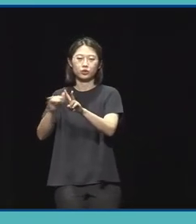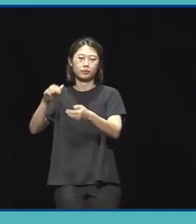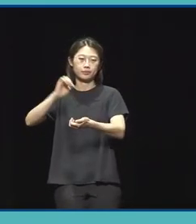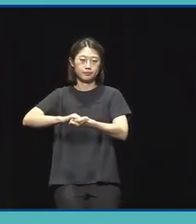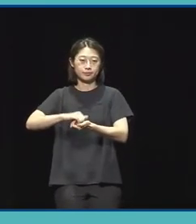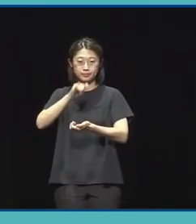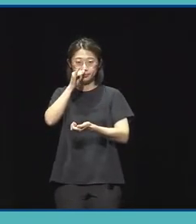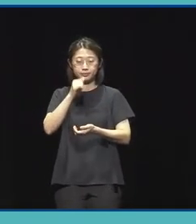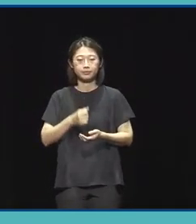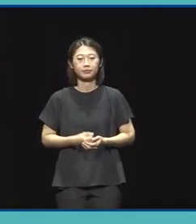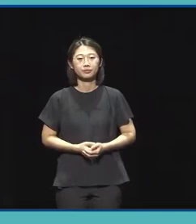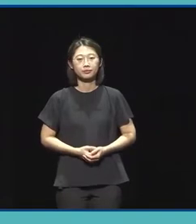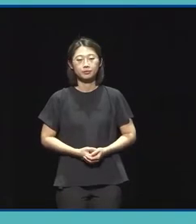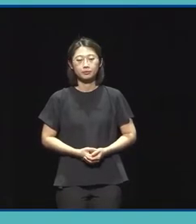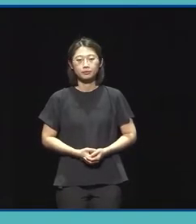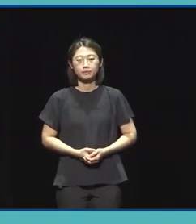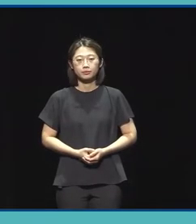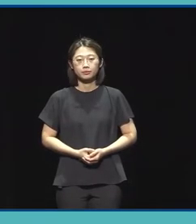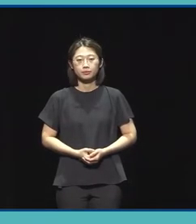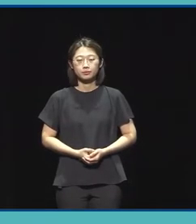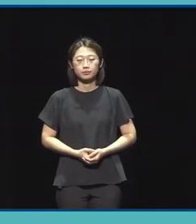제한됩니다.